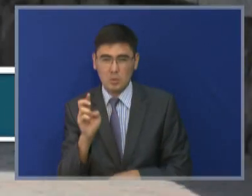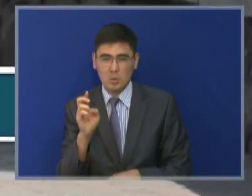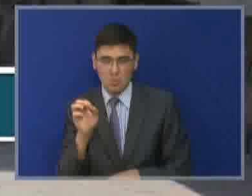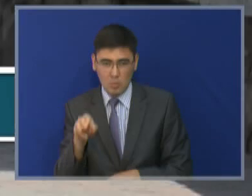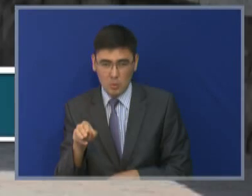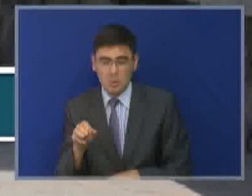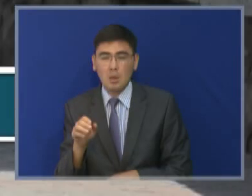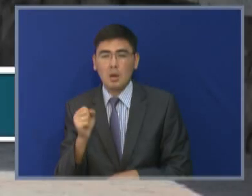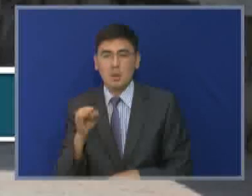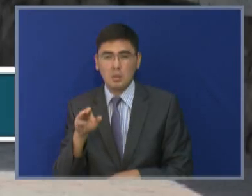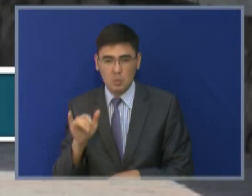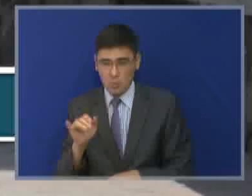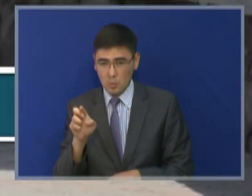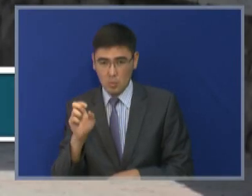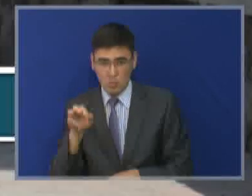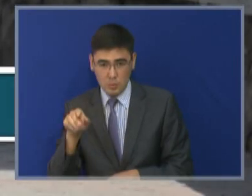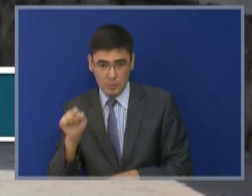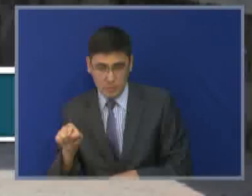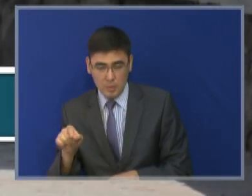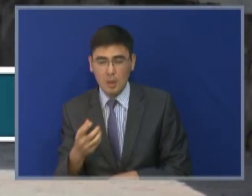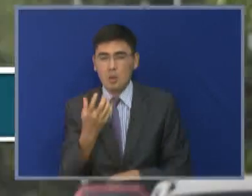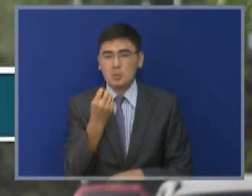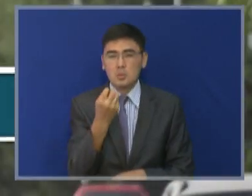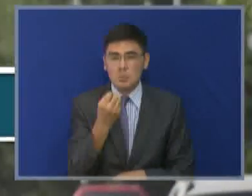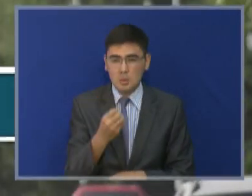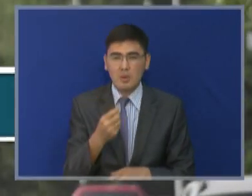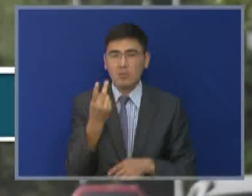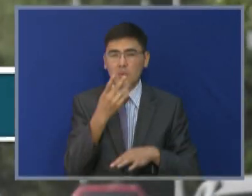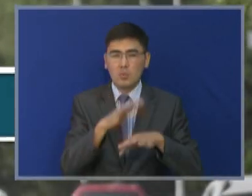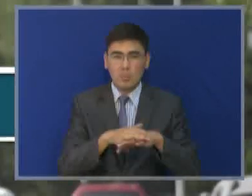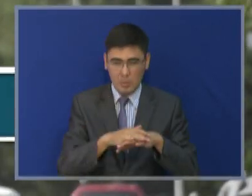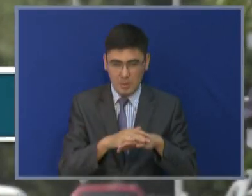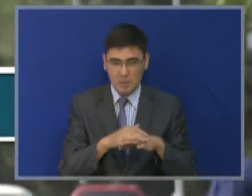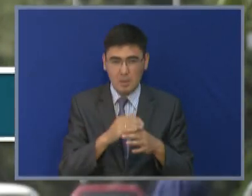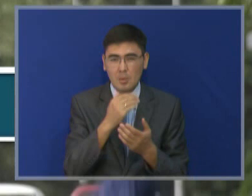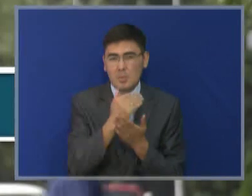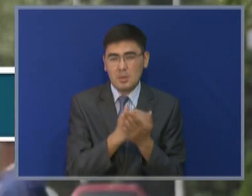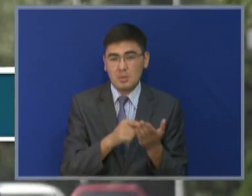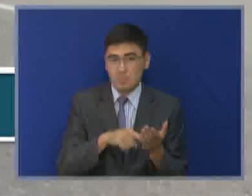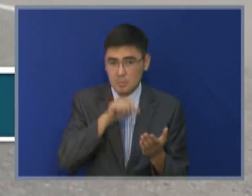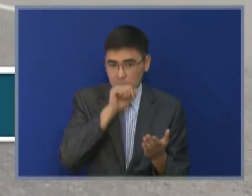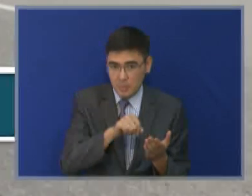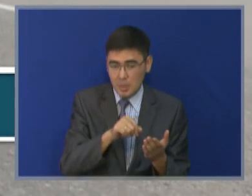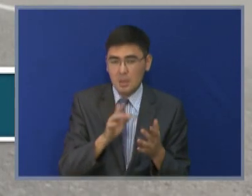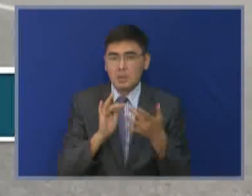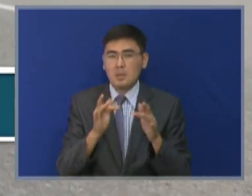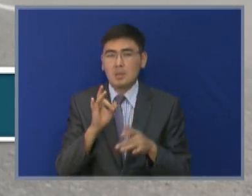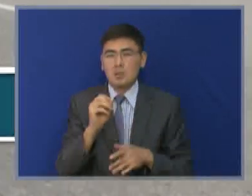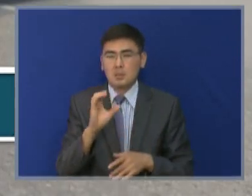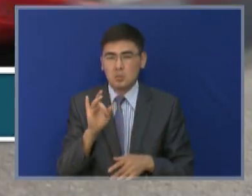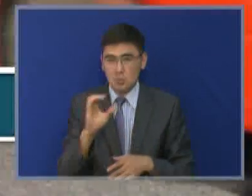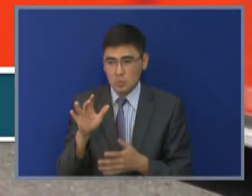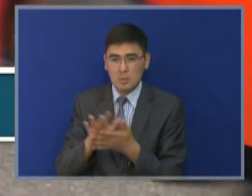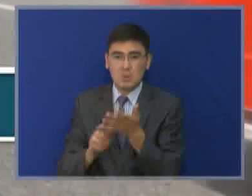еңбек.кз айту-бот порталы арқылы екінші деңгейдегі банктердің мобильді қосымшалары мен интернет ресурстарының